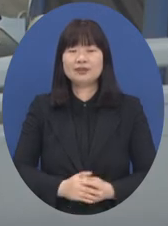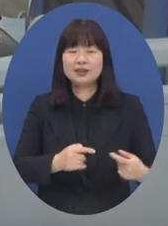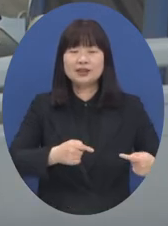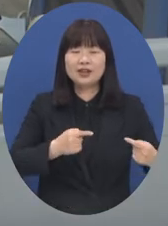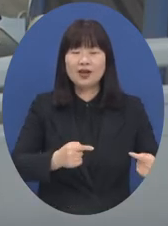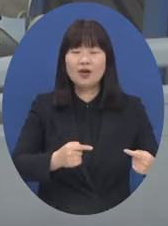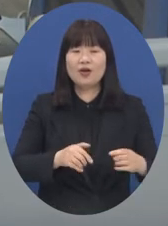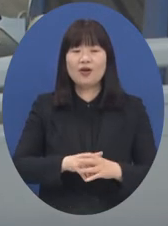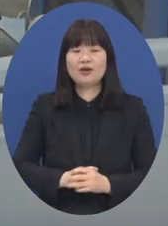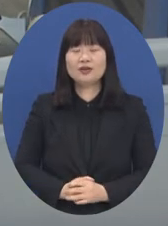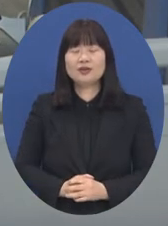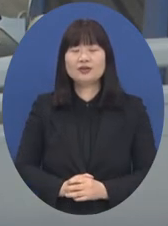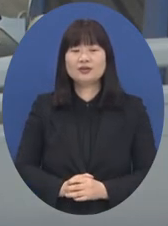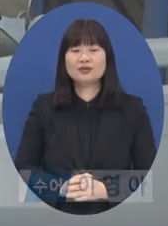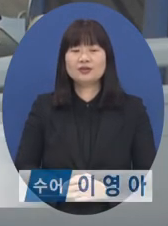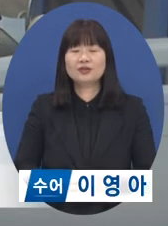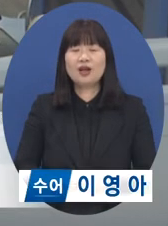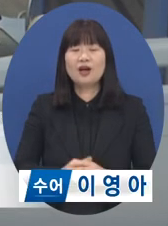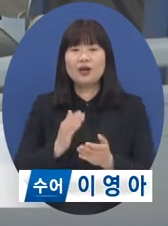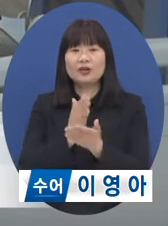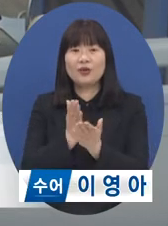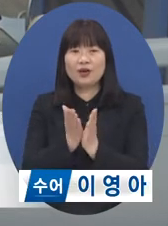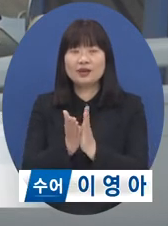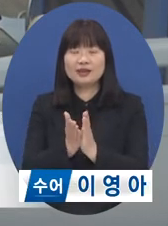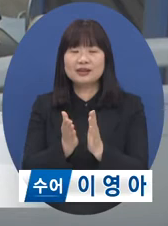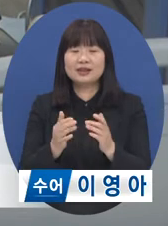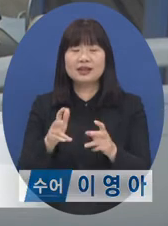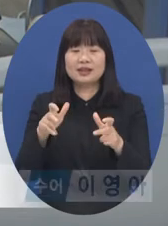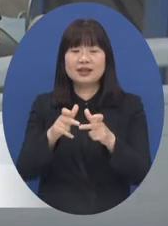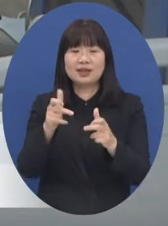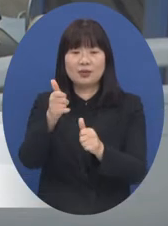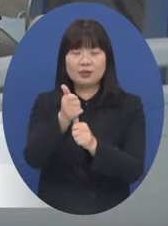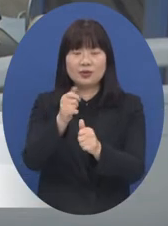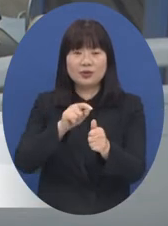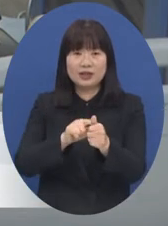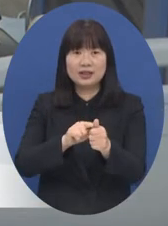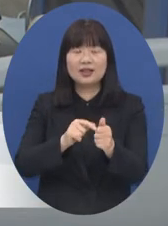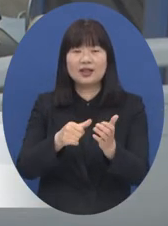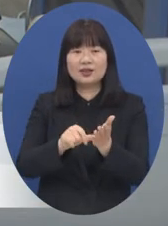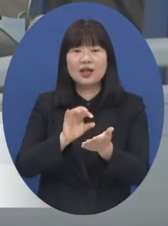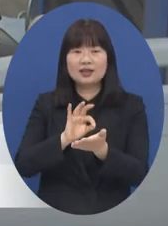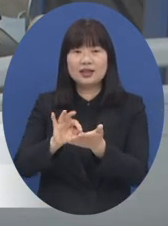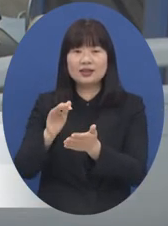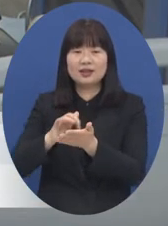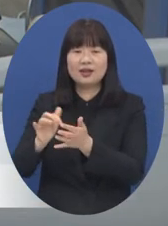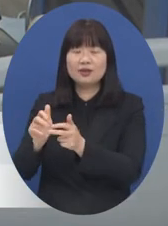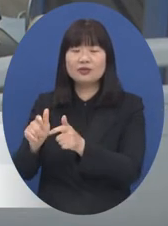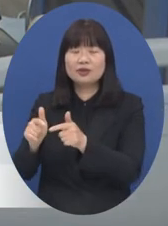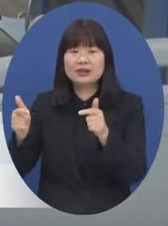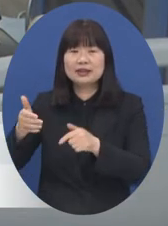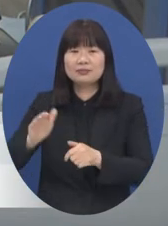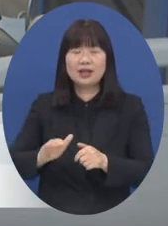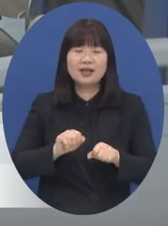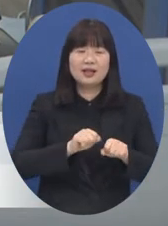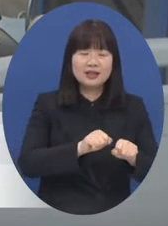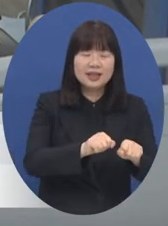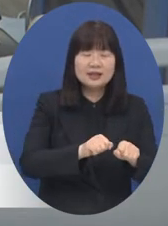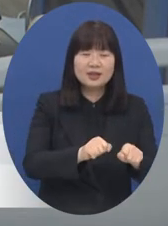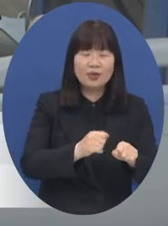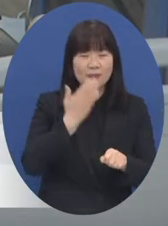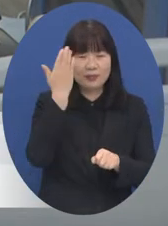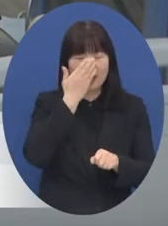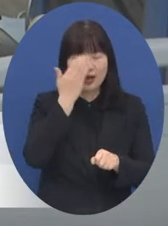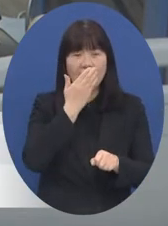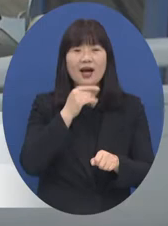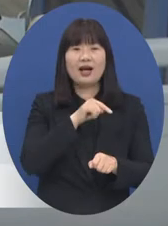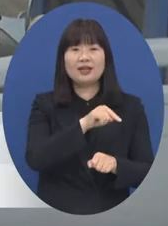휠체어나 거치대 등 보조기기를 사용하는 분들이 늘고 있는 반면, 세척이나 소독을 할수 있는 곳은 부족한데요. 발달 장애인들이